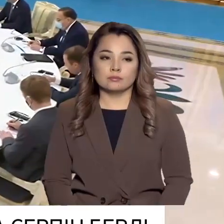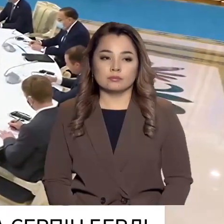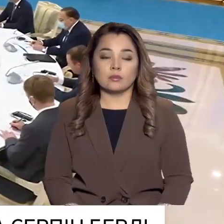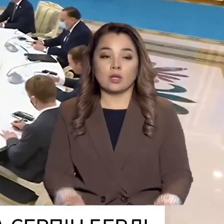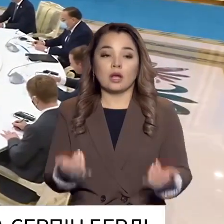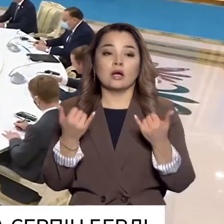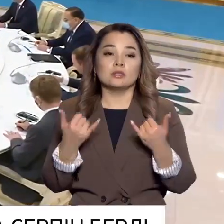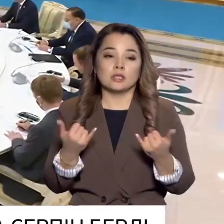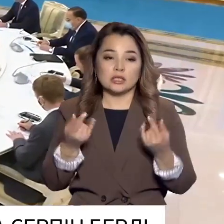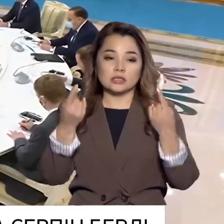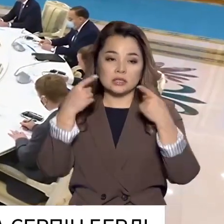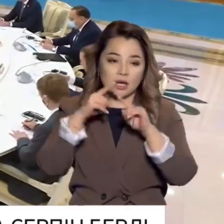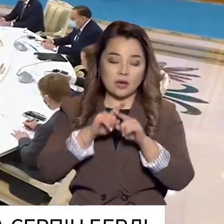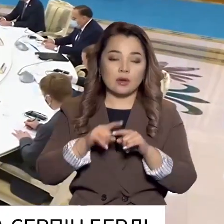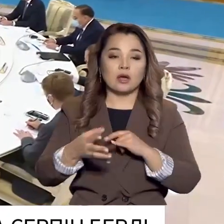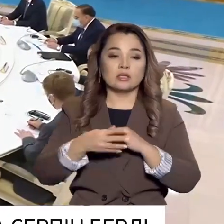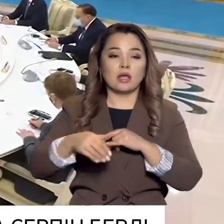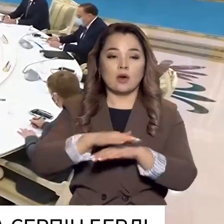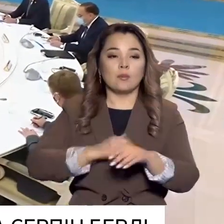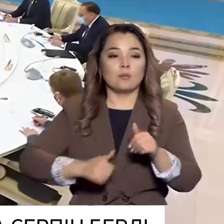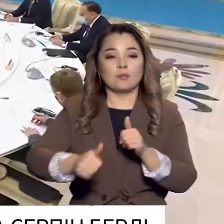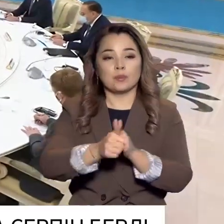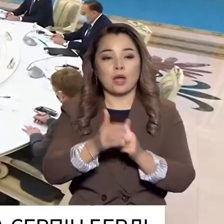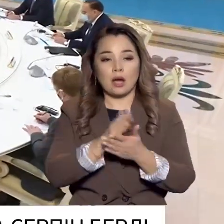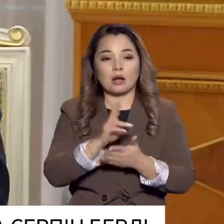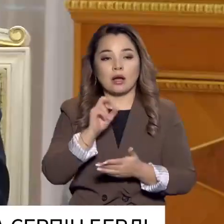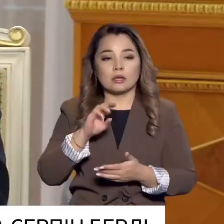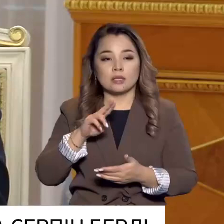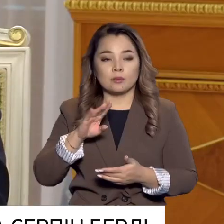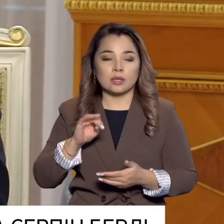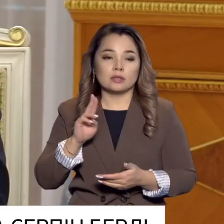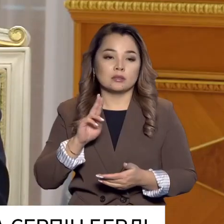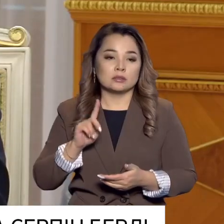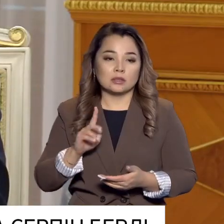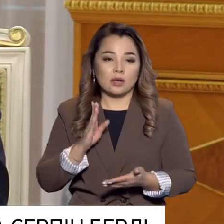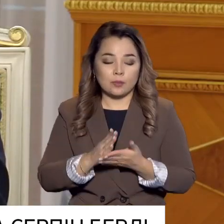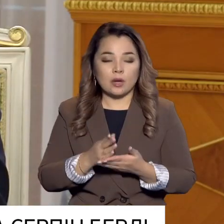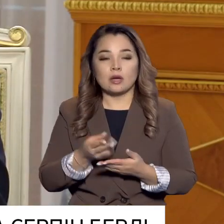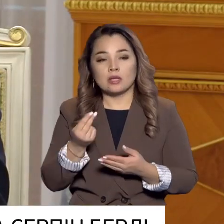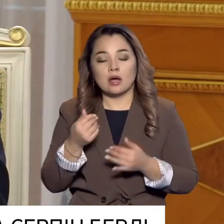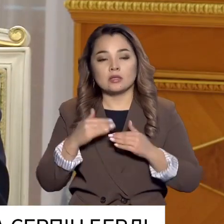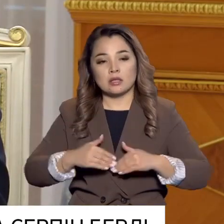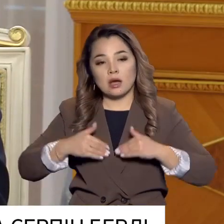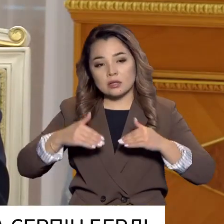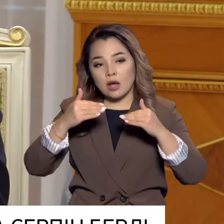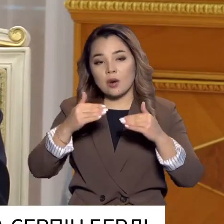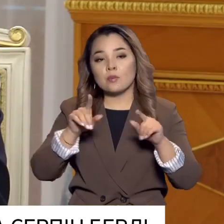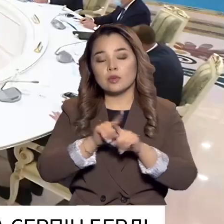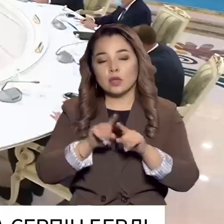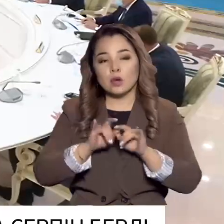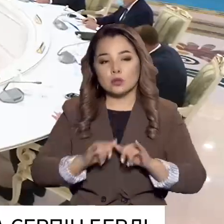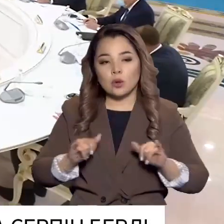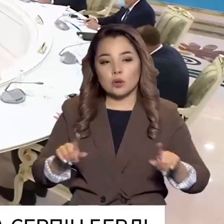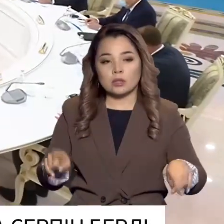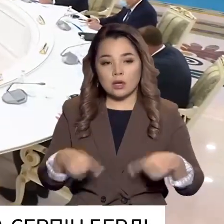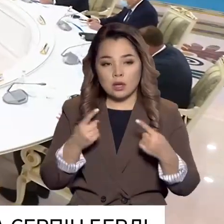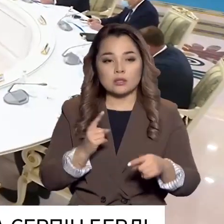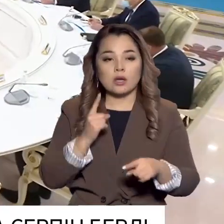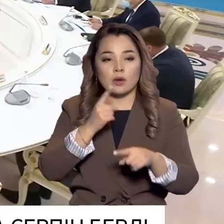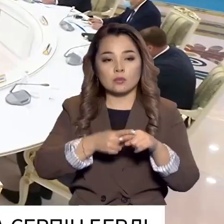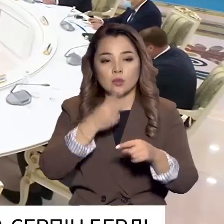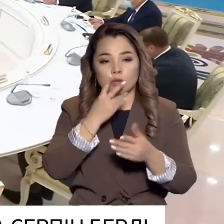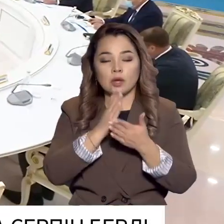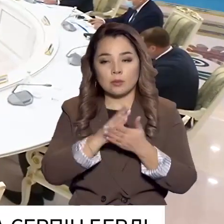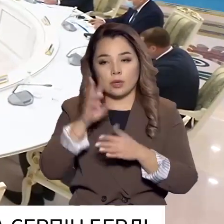Қаржы технологиясы бойынша аймақтағы көшбасшы Каспий Кизеттің IPO-сы капитал нарығының динамикасын арттырып, ілгерілеуіне үлес қосты. Сонымен